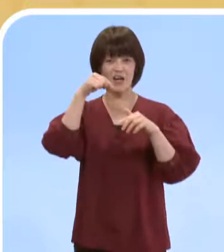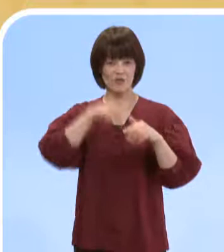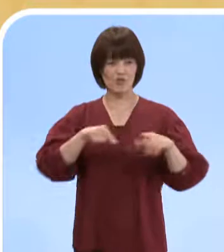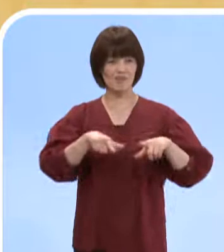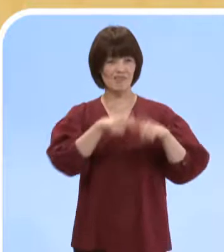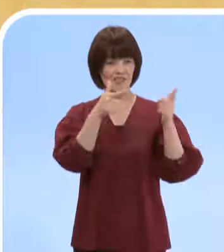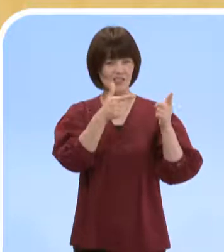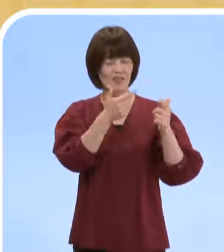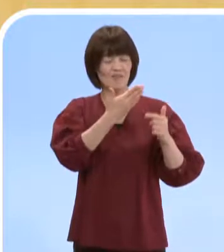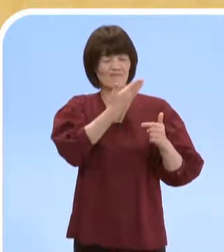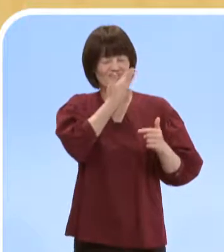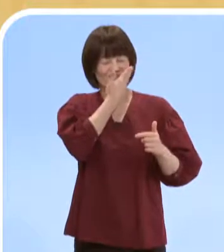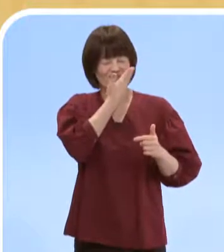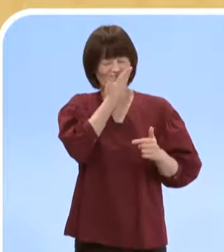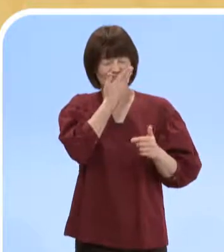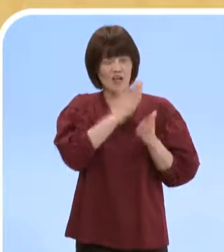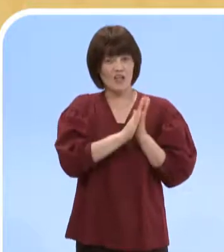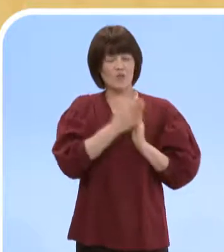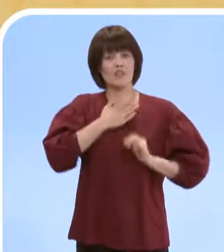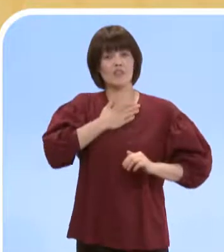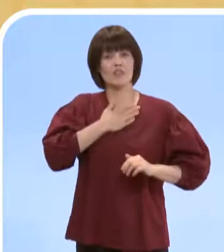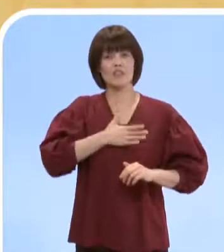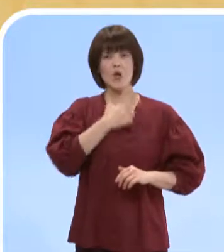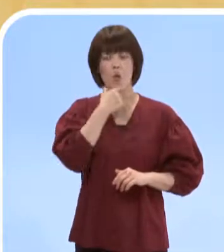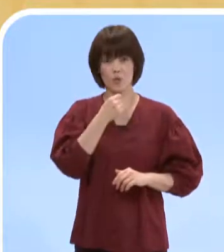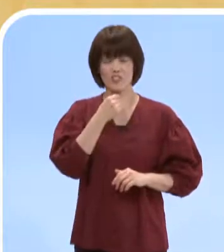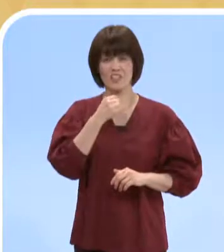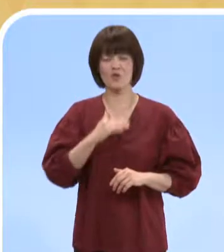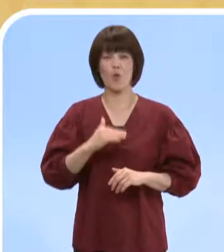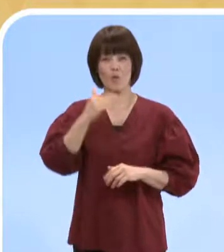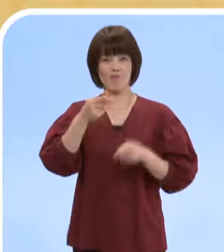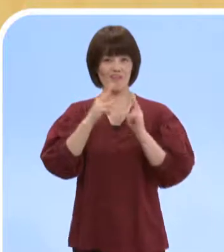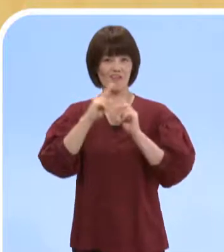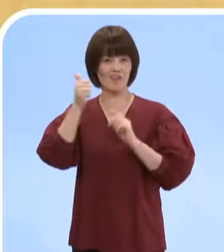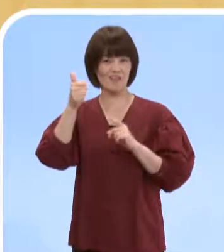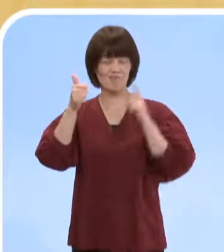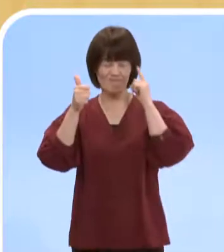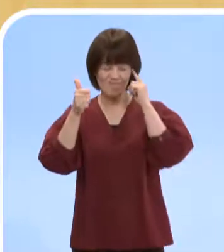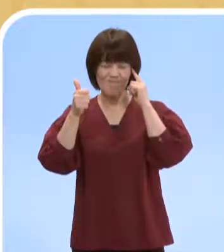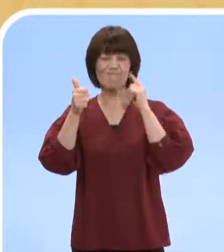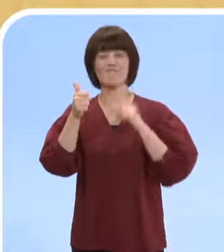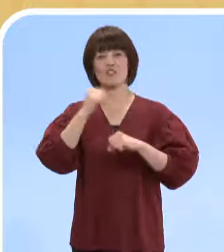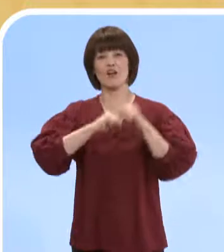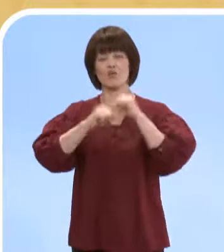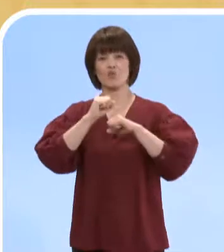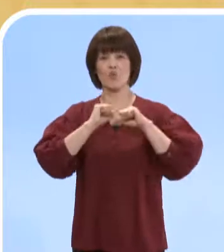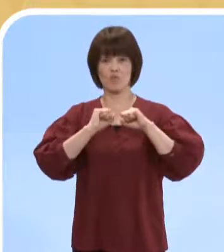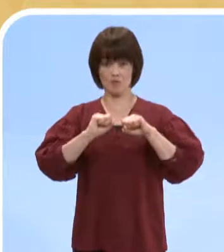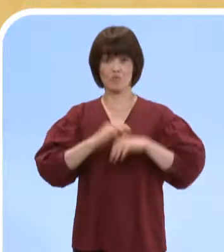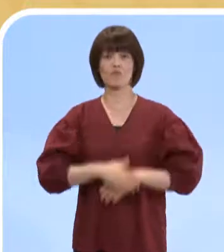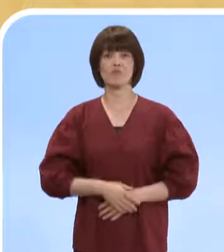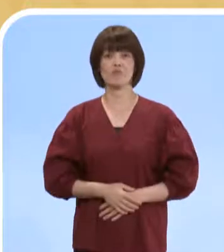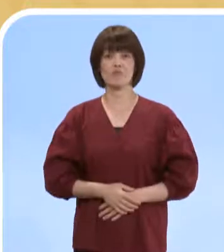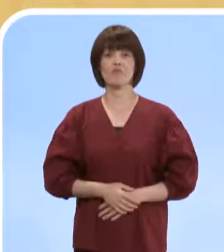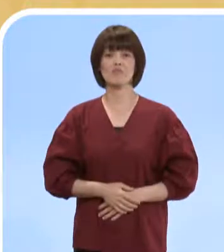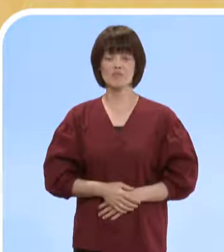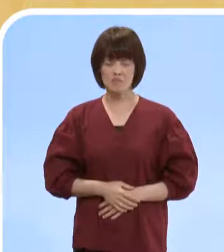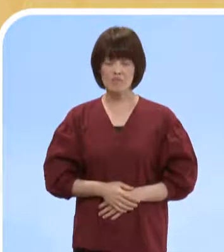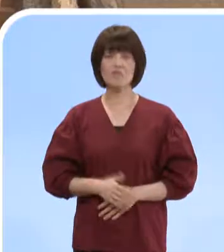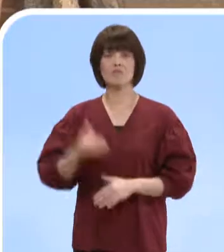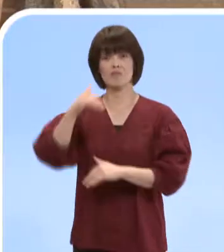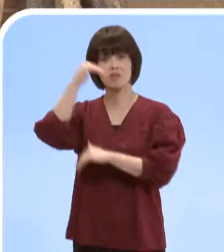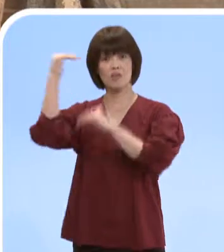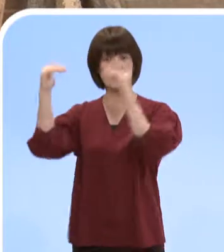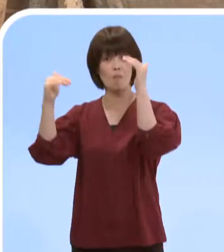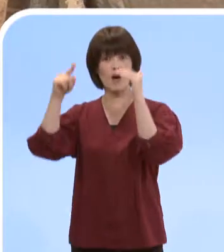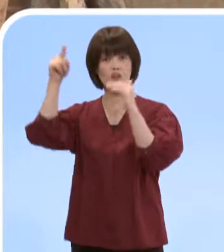感じその大切さを再確認してほしいと高橋さんは考えています。 山の木を